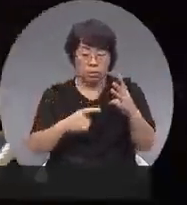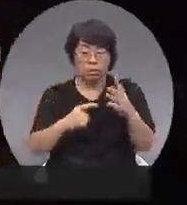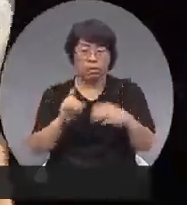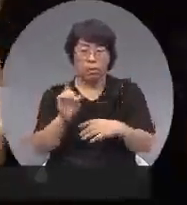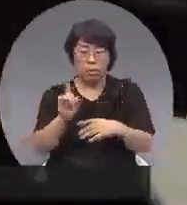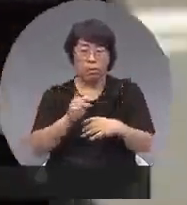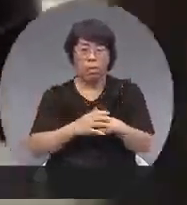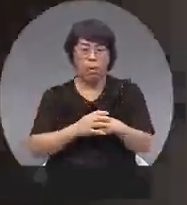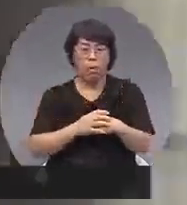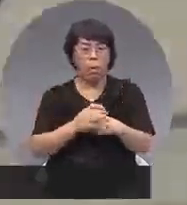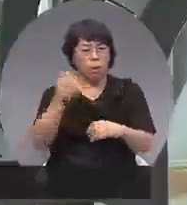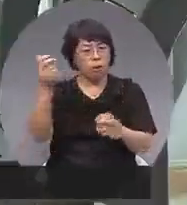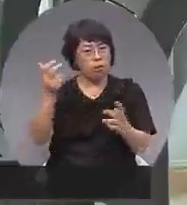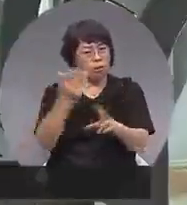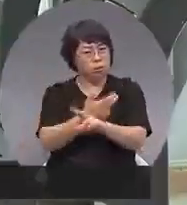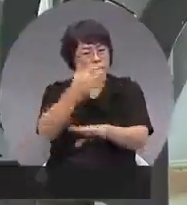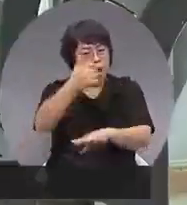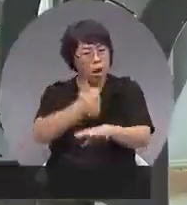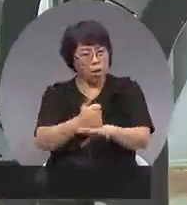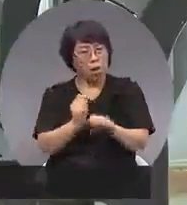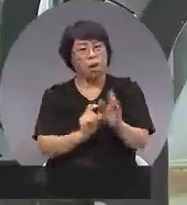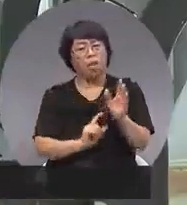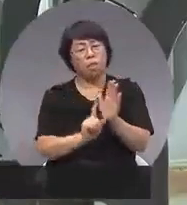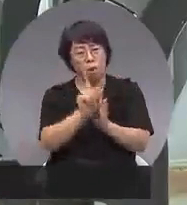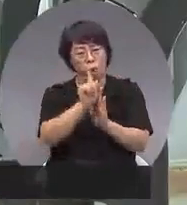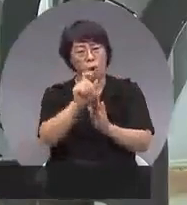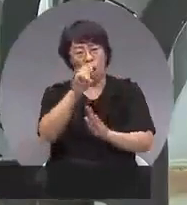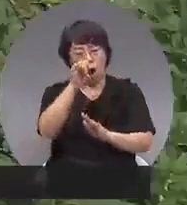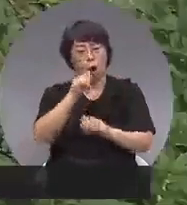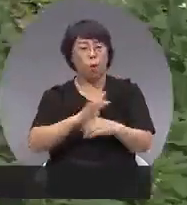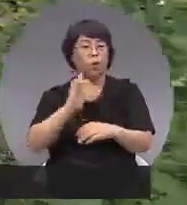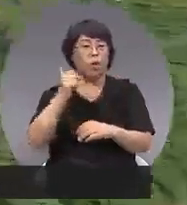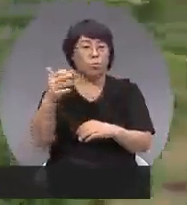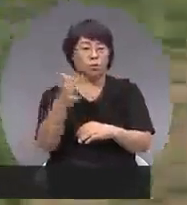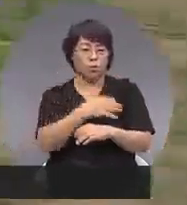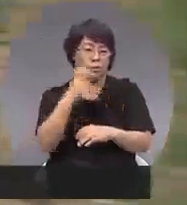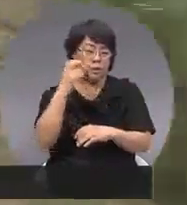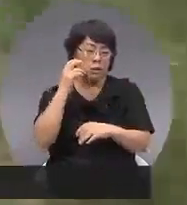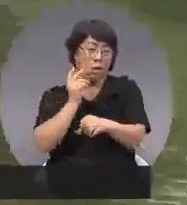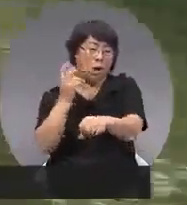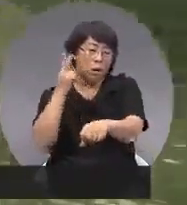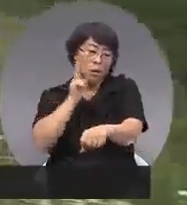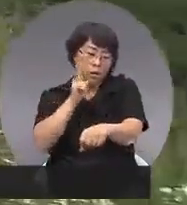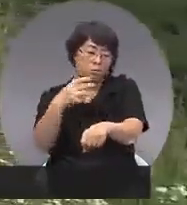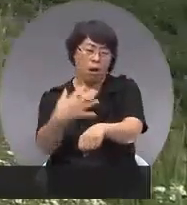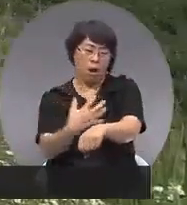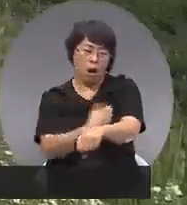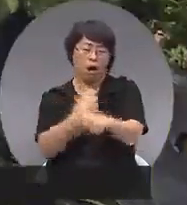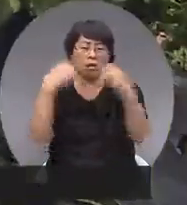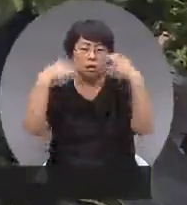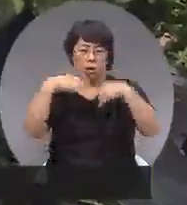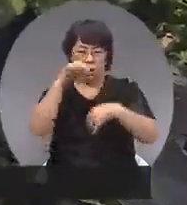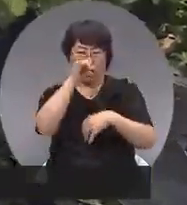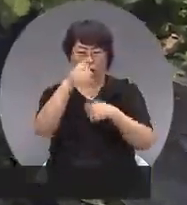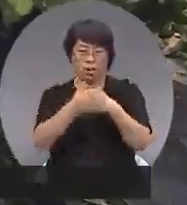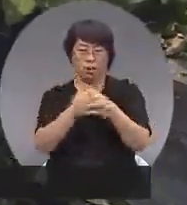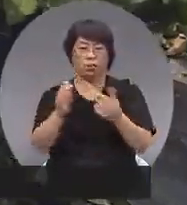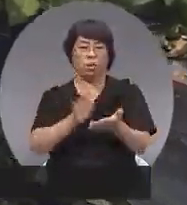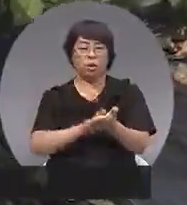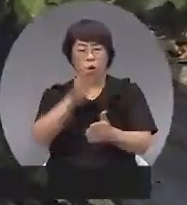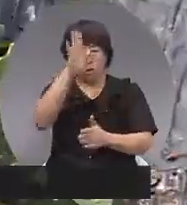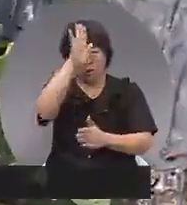은 주말 사이 기운이 더 오르고 다음주에도 습도 높은 무더위가 이어질 거라며 온열 질환 의 각별히 주의해 달라 고 당부했습니다